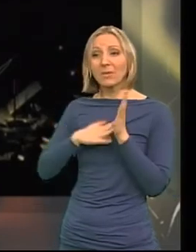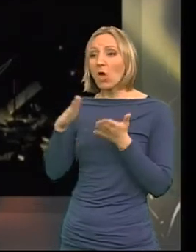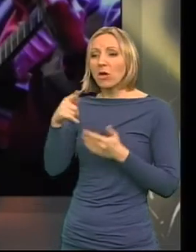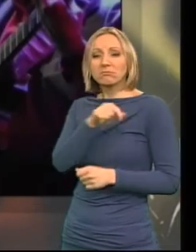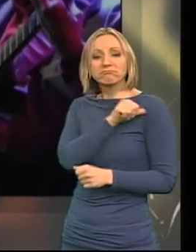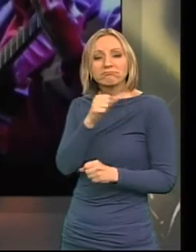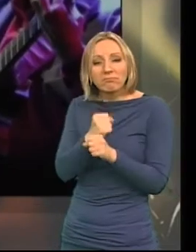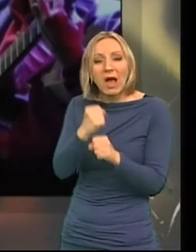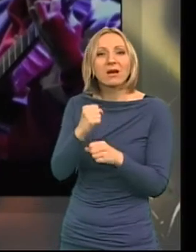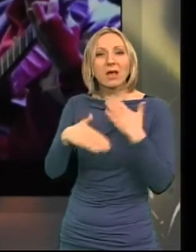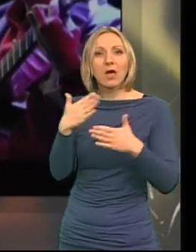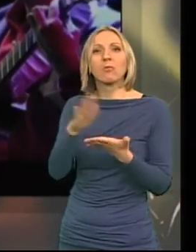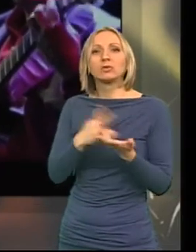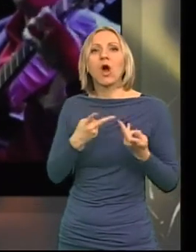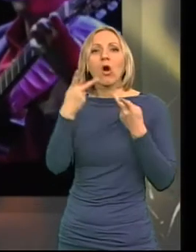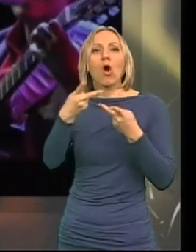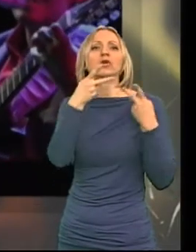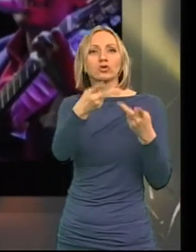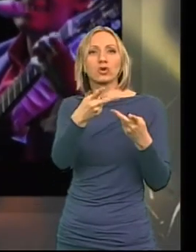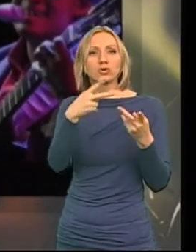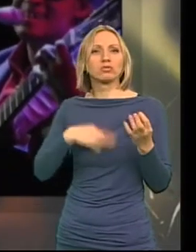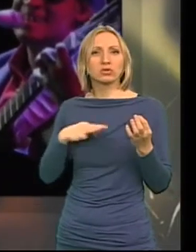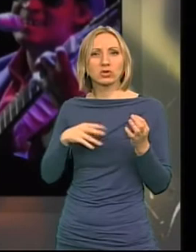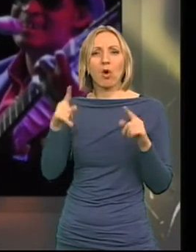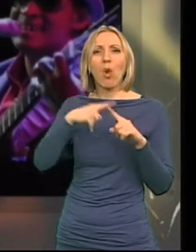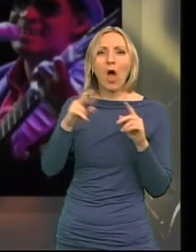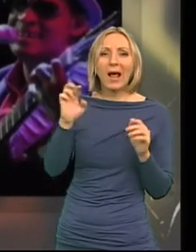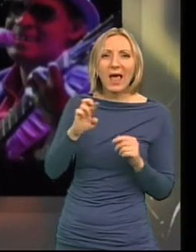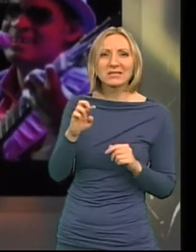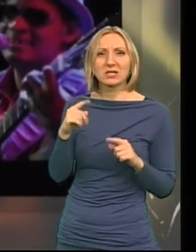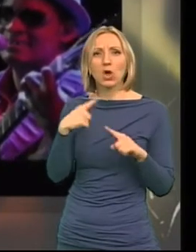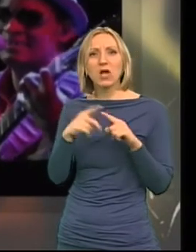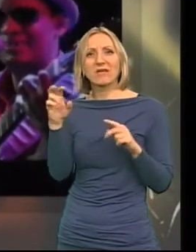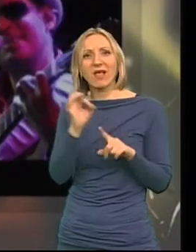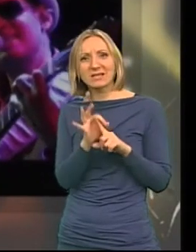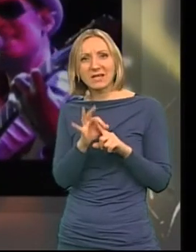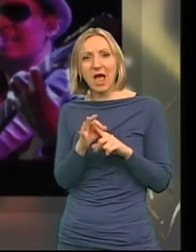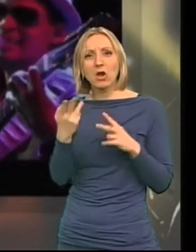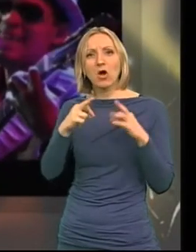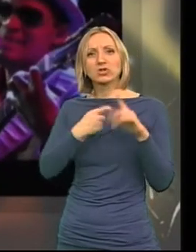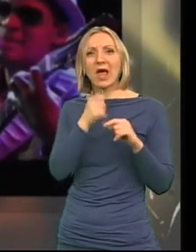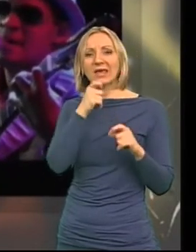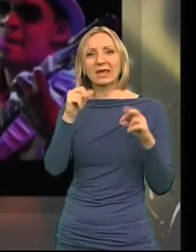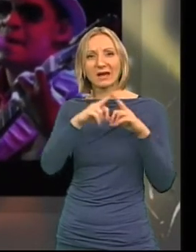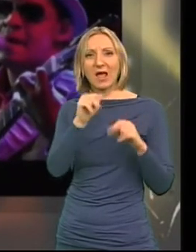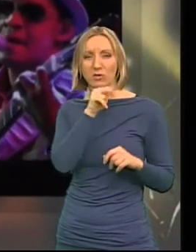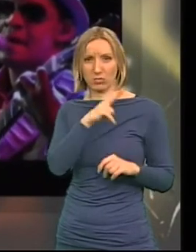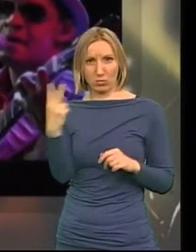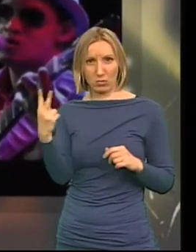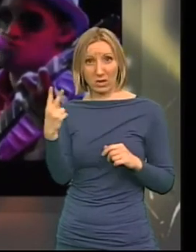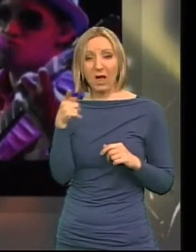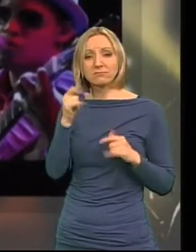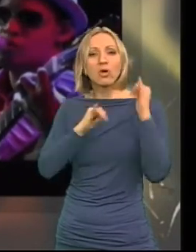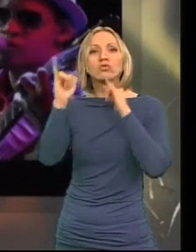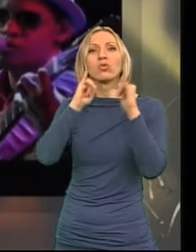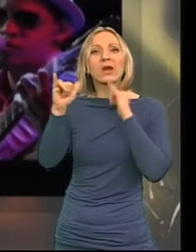kao gostujući muzičar latino zvezda kao što su Alejandro Sanz, Julio Iglesias, Jose Feliciano, Shakira i drugi. Nakon turneja sa Shakirom